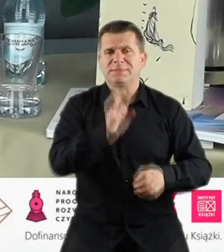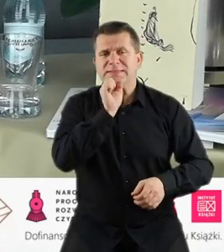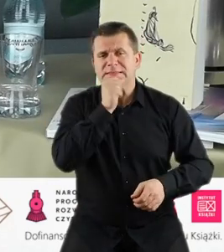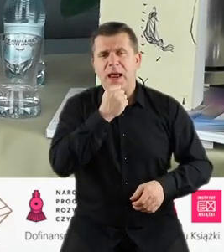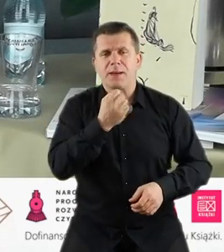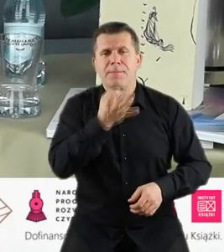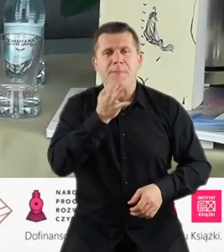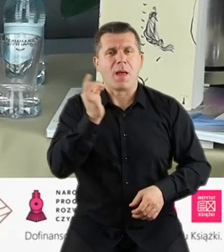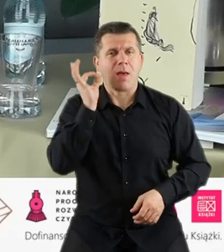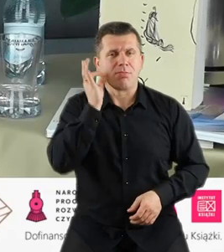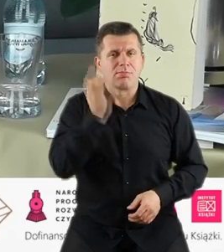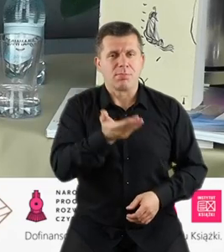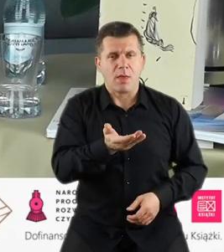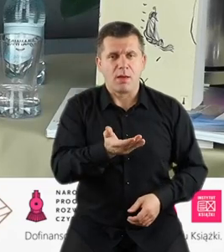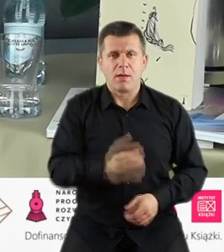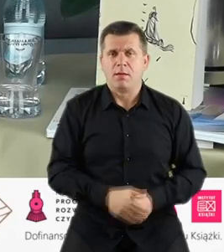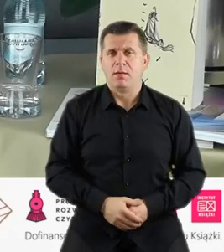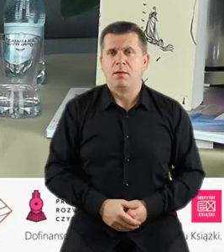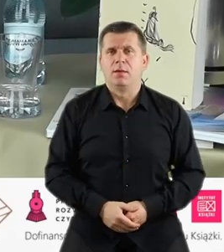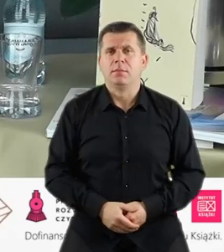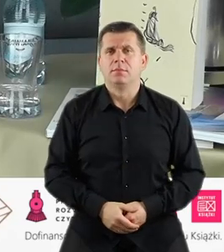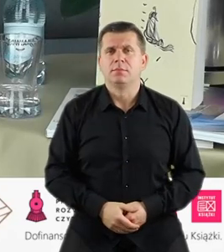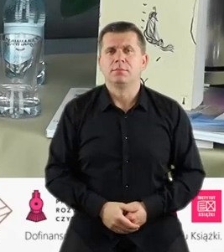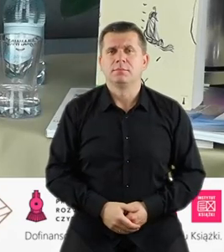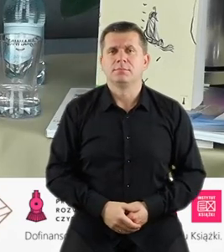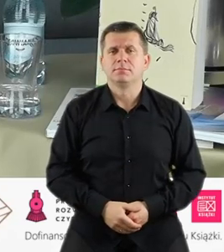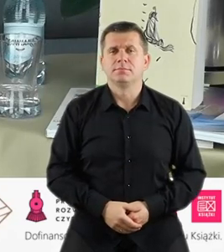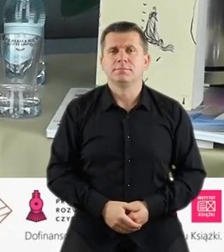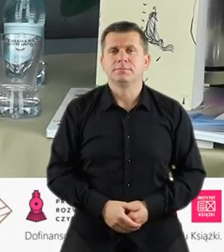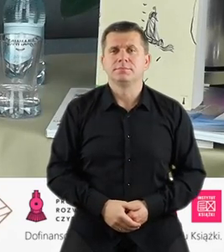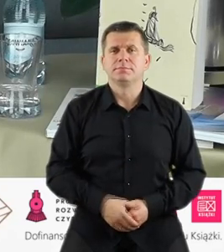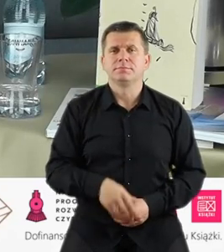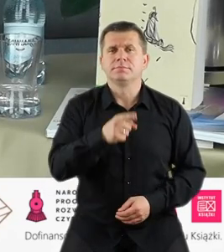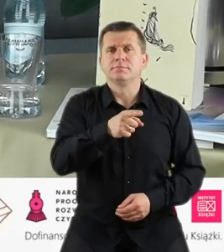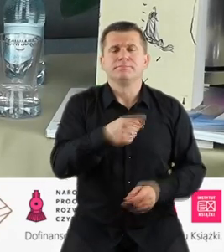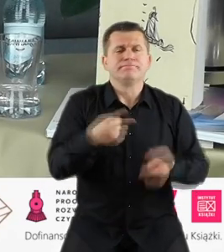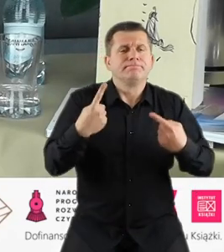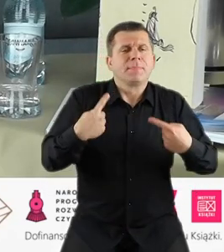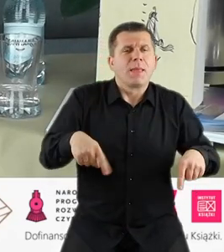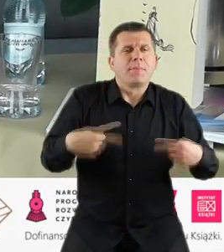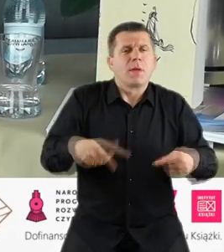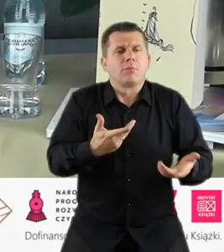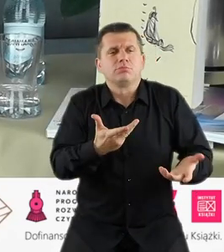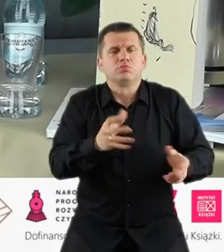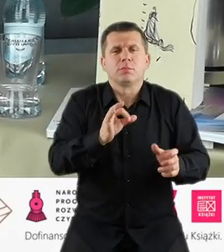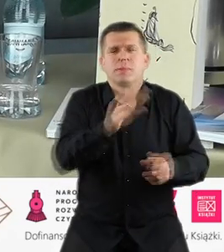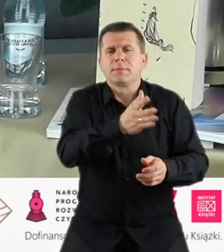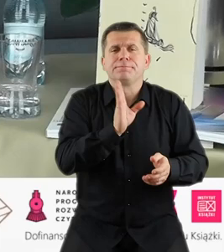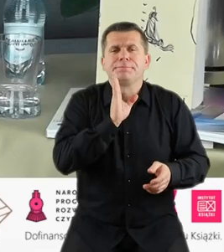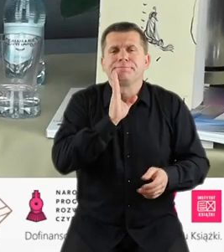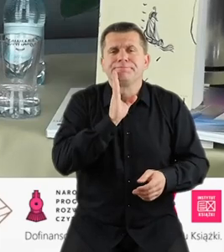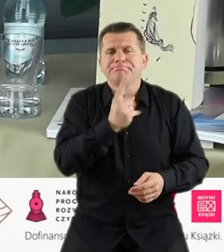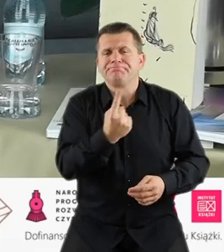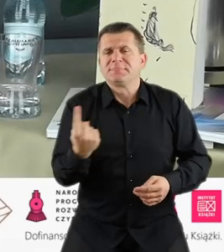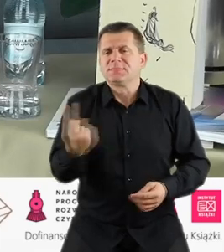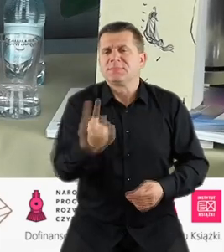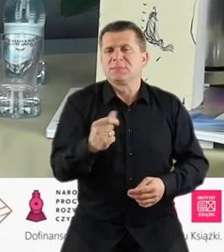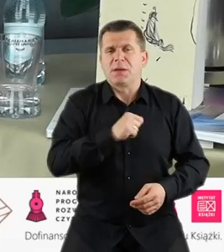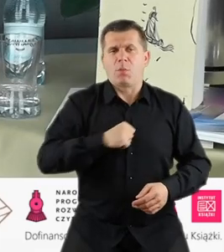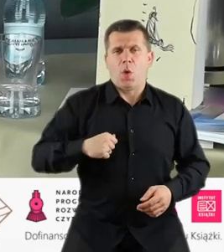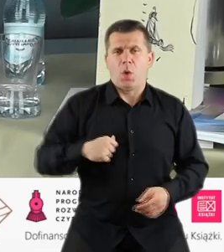starymi pannami, które były niejako, nie pełniły osobnej funkcji w rodzinie, tak? Były takimi...